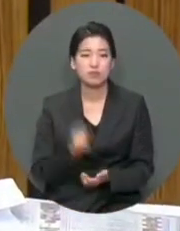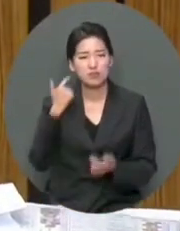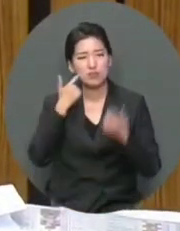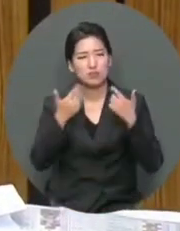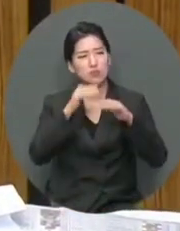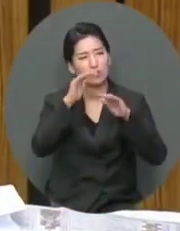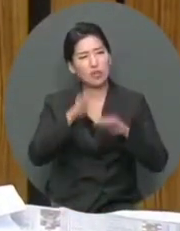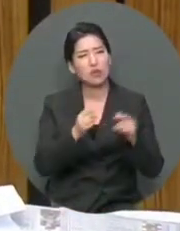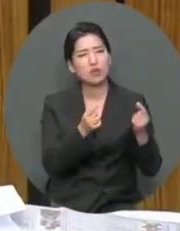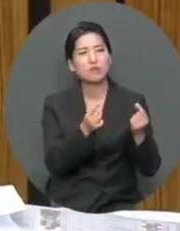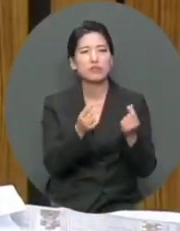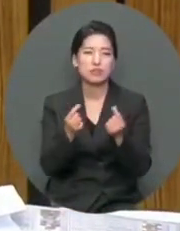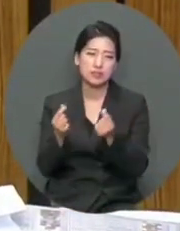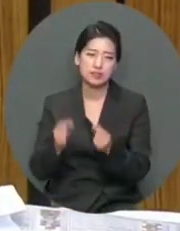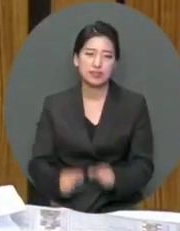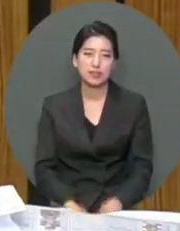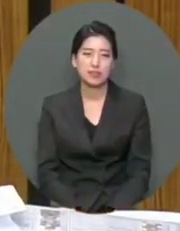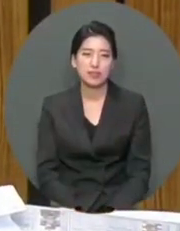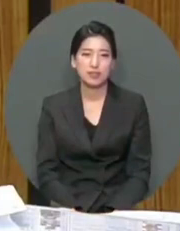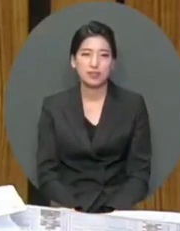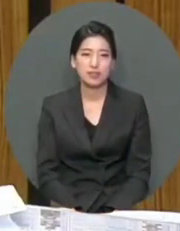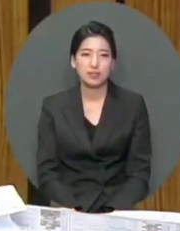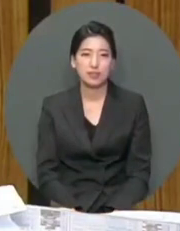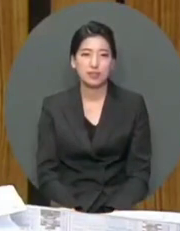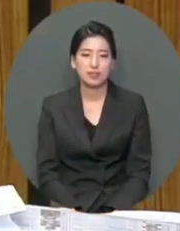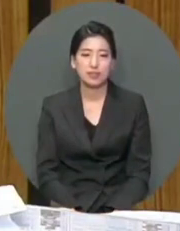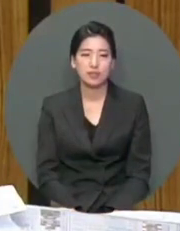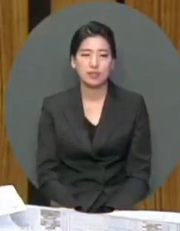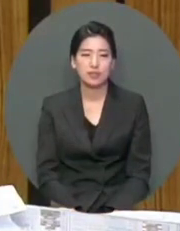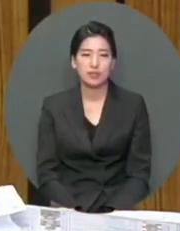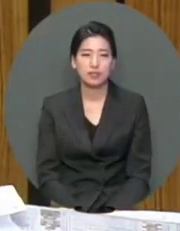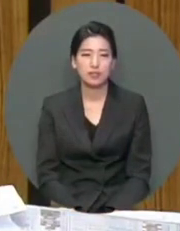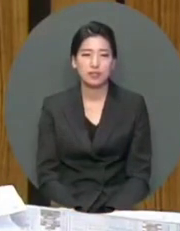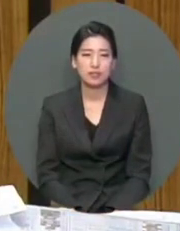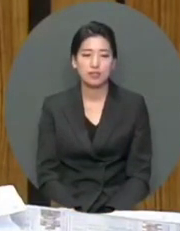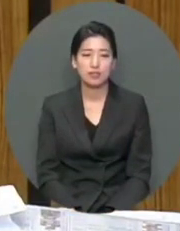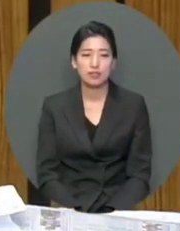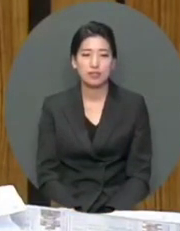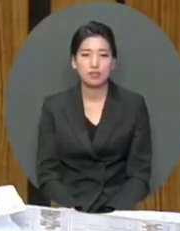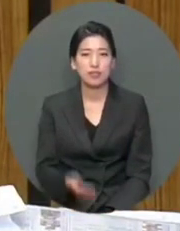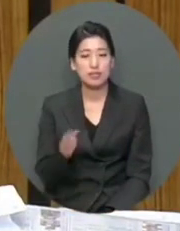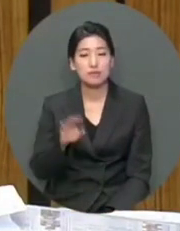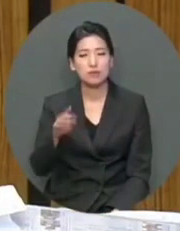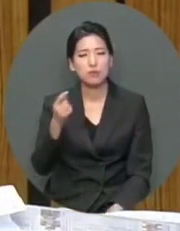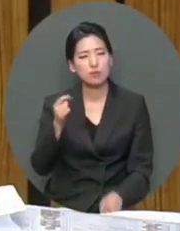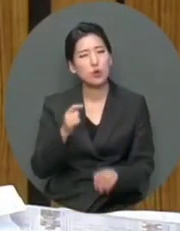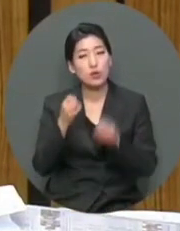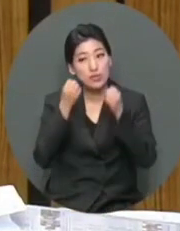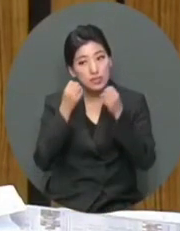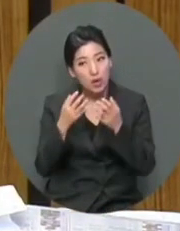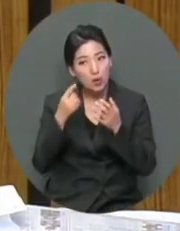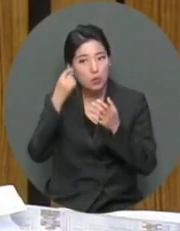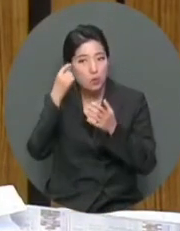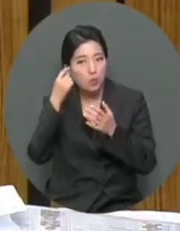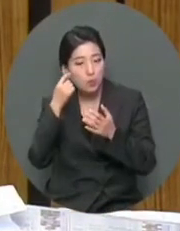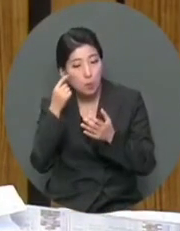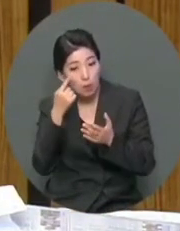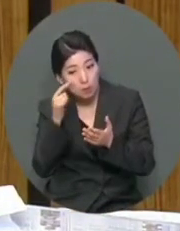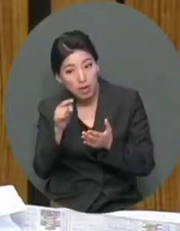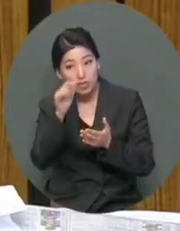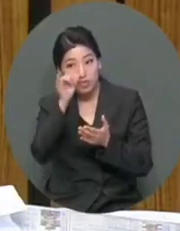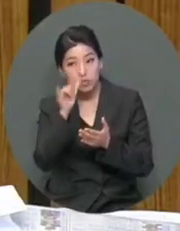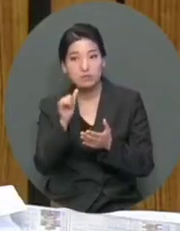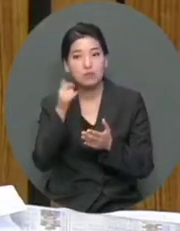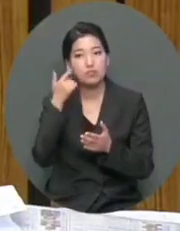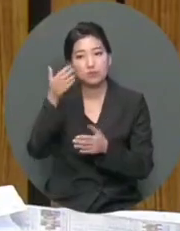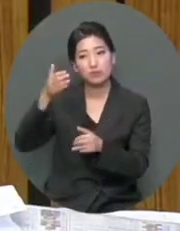되고 있습니다. 좀 더 새로운 각도에서 질의를 해주시기를 바라겠습니다. 그러면 김혜재 의원님부터